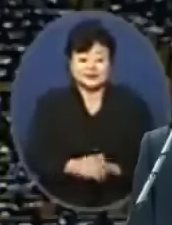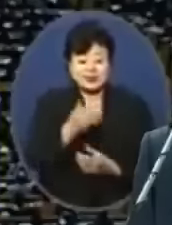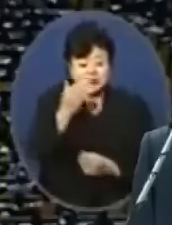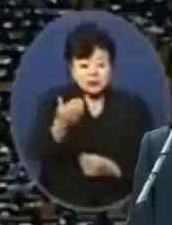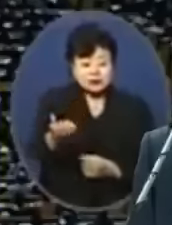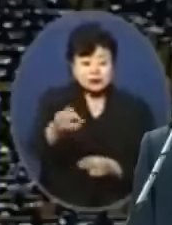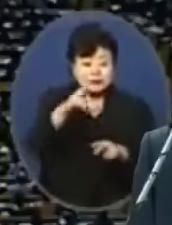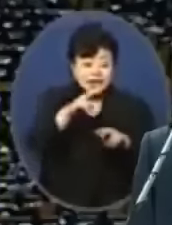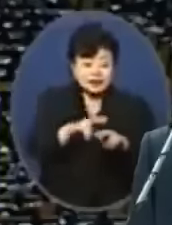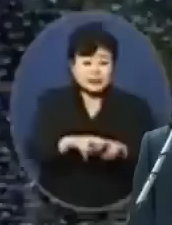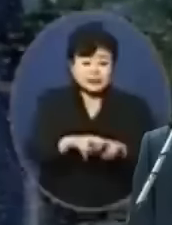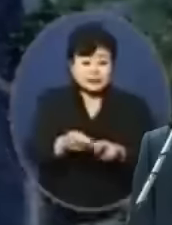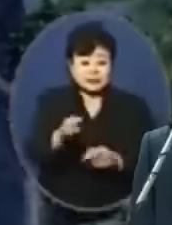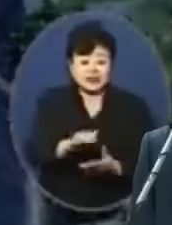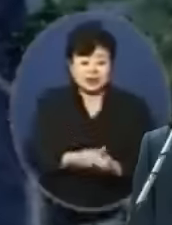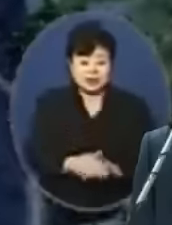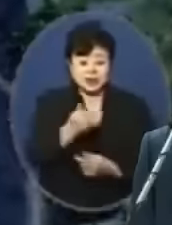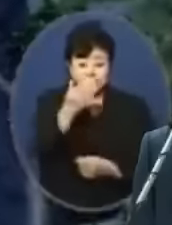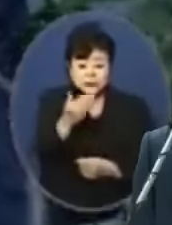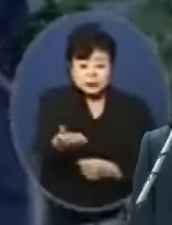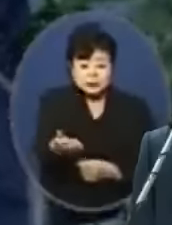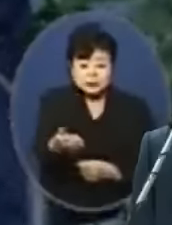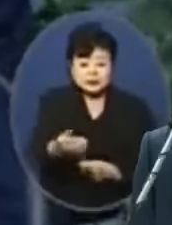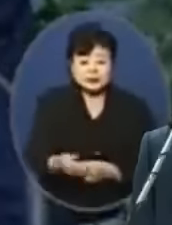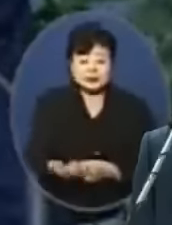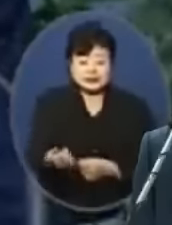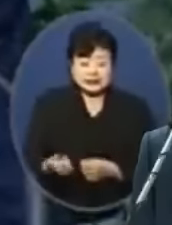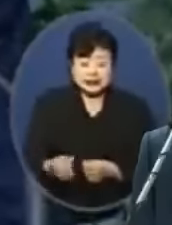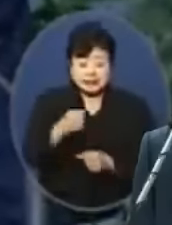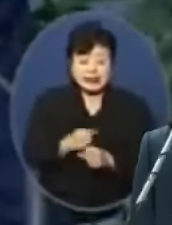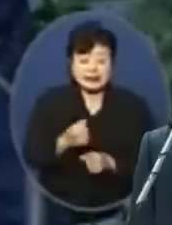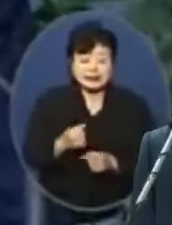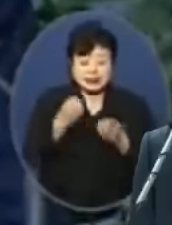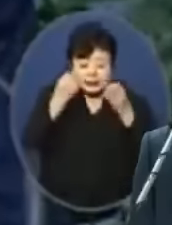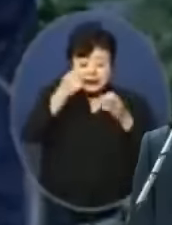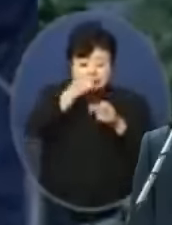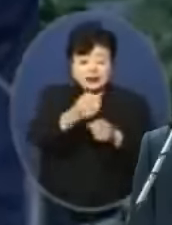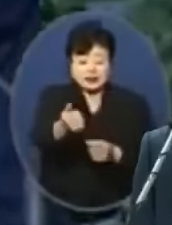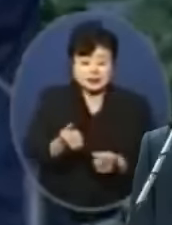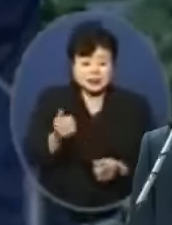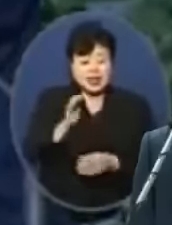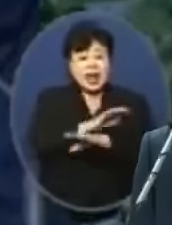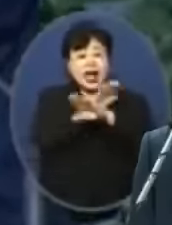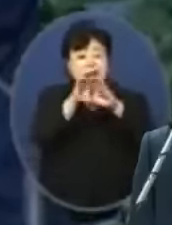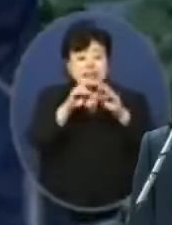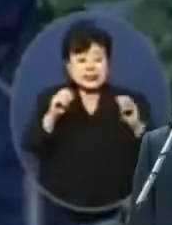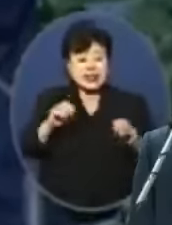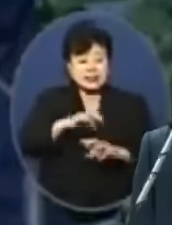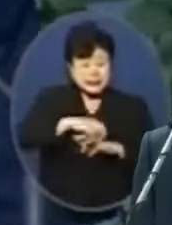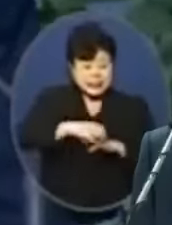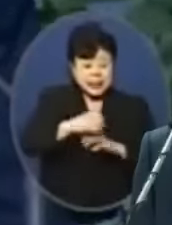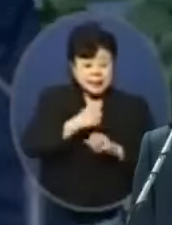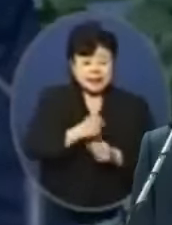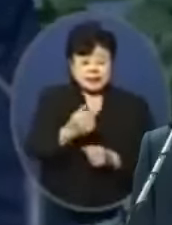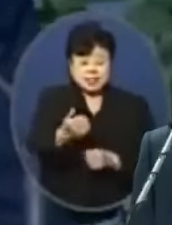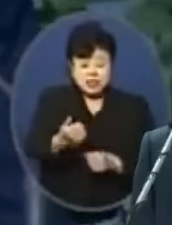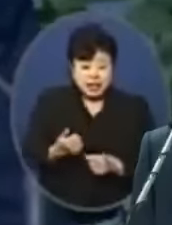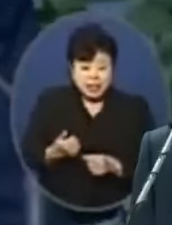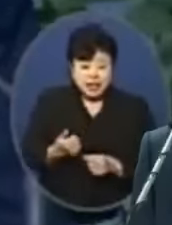여러분 자리에 앉아 계시지만은 여러분이 창세전에 하늘과 땅과 세계와 만물을 짓기